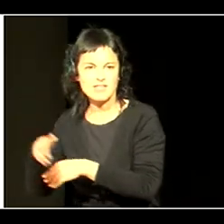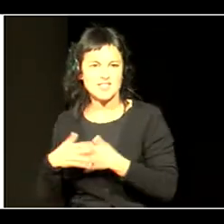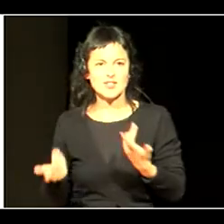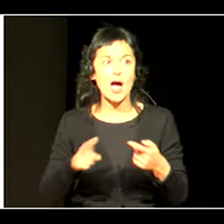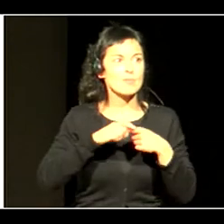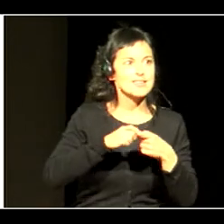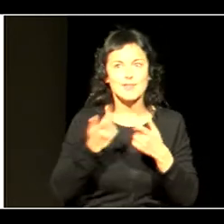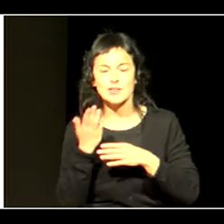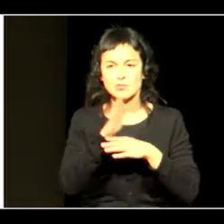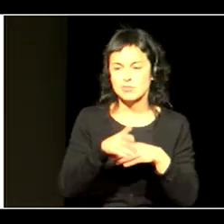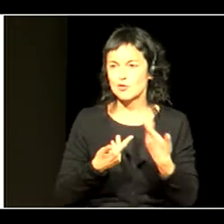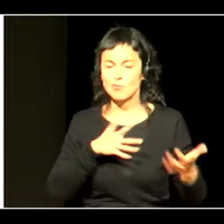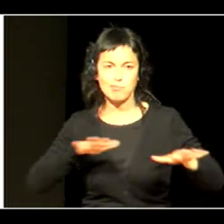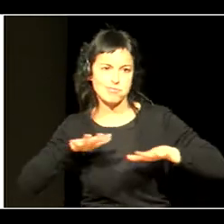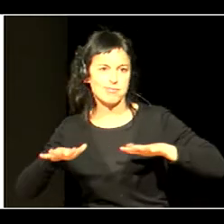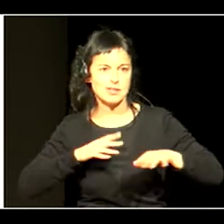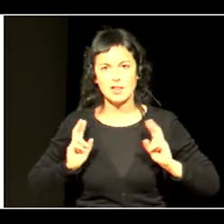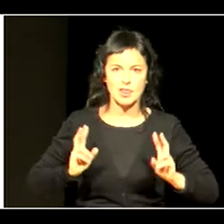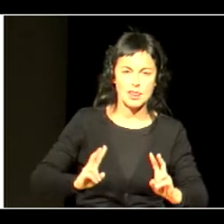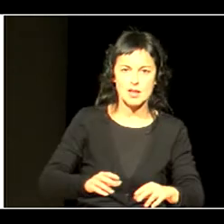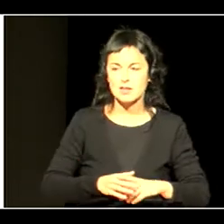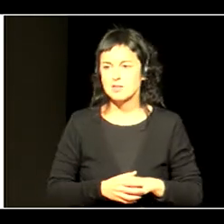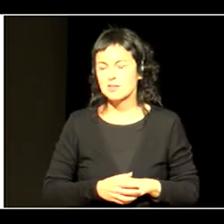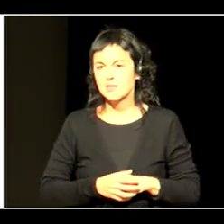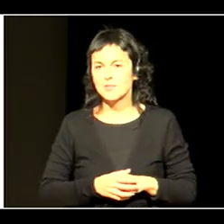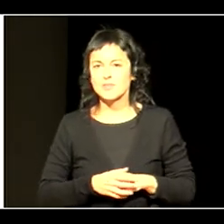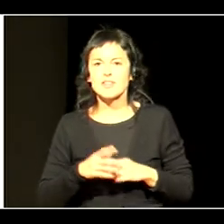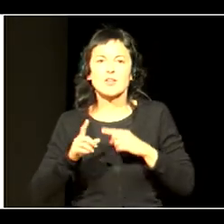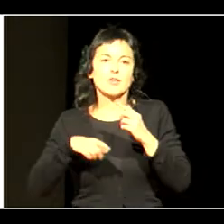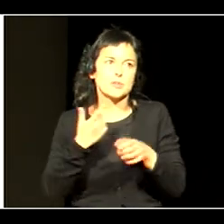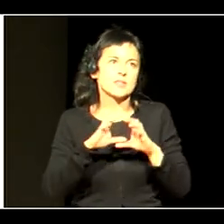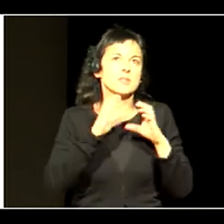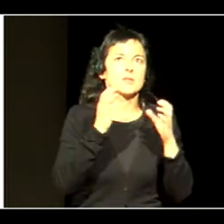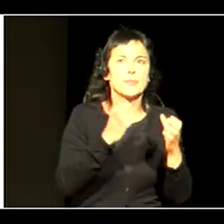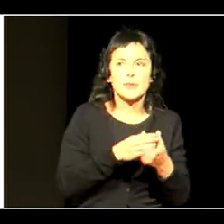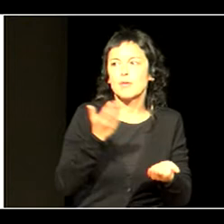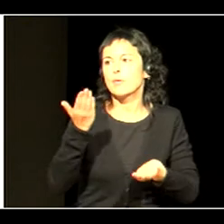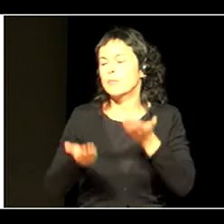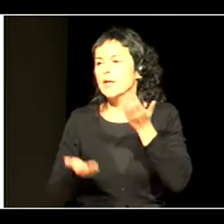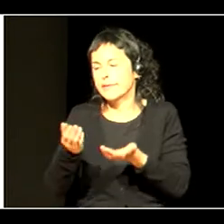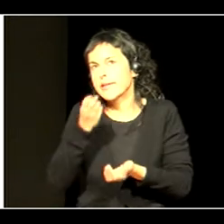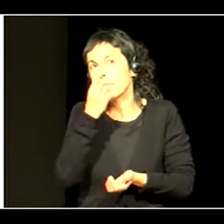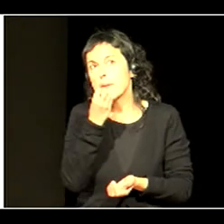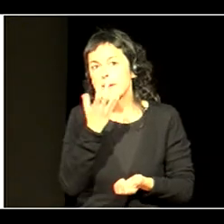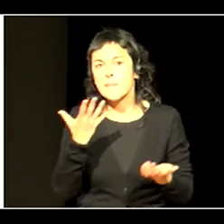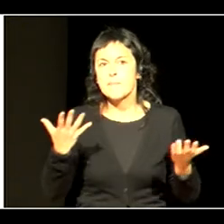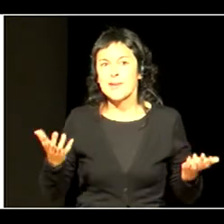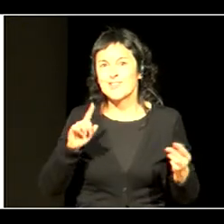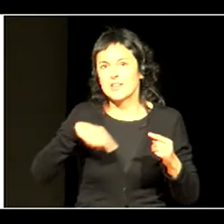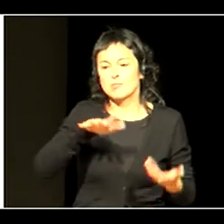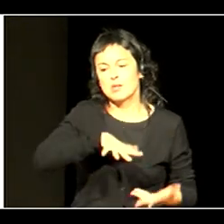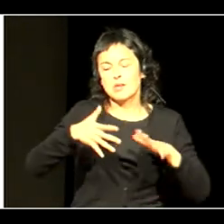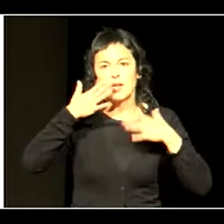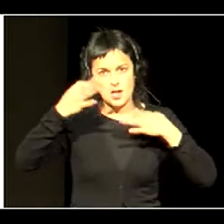materiala. Zatik gero hori, bai, OMR-ak eta taldeak eta balorazioak, bos, bai, ongi daude, baina gero hori aurrera eraman behar